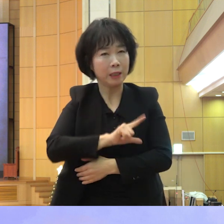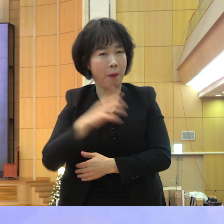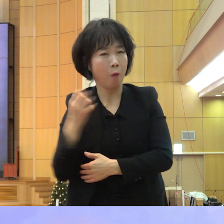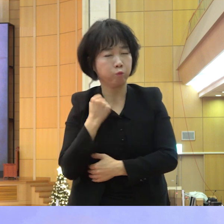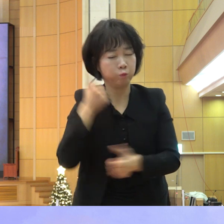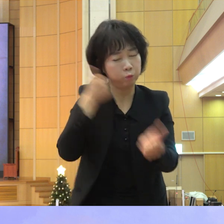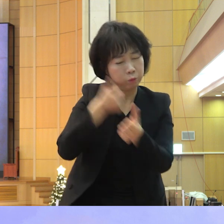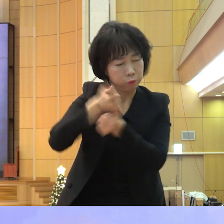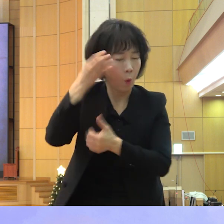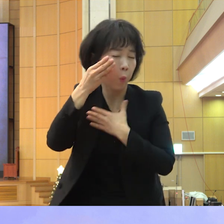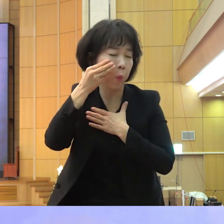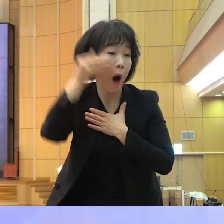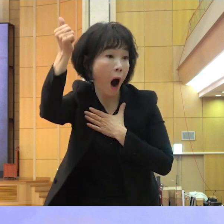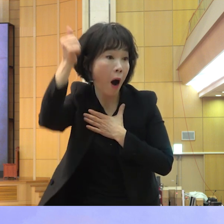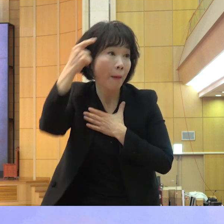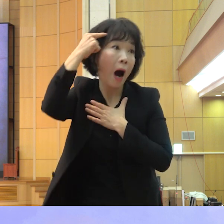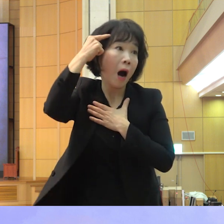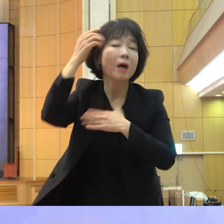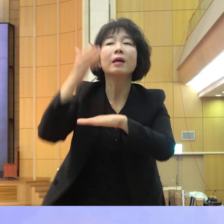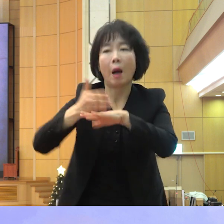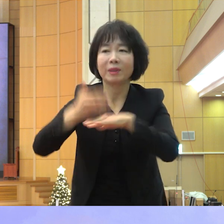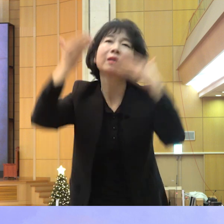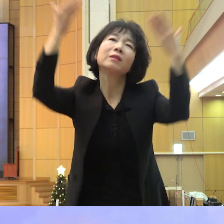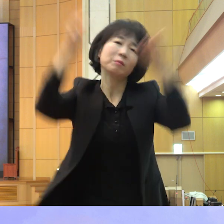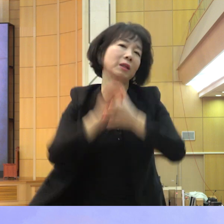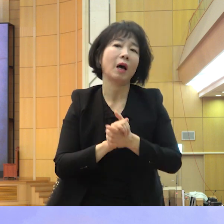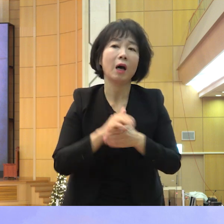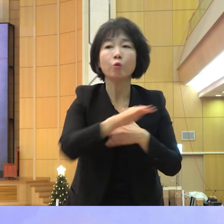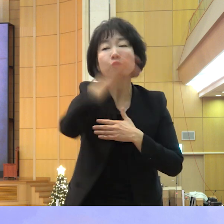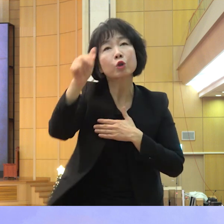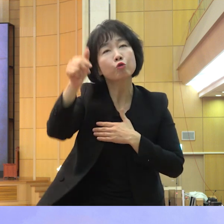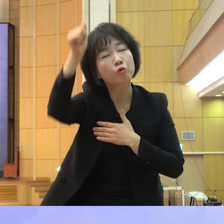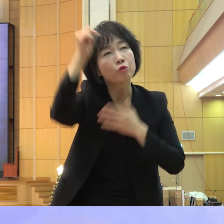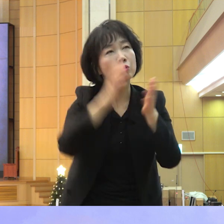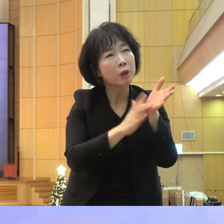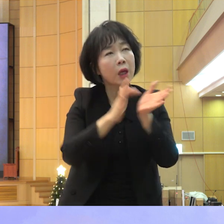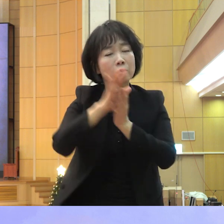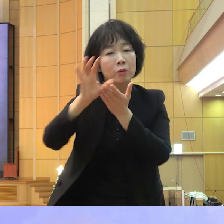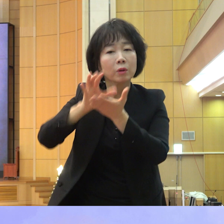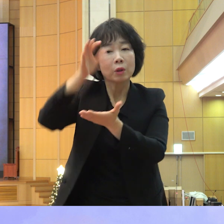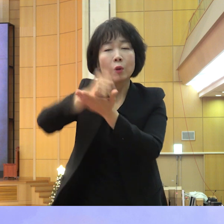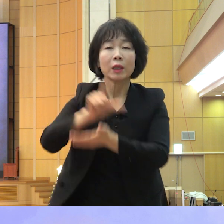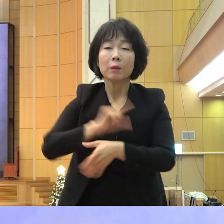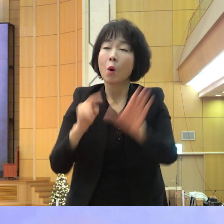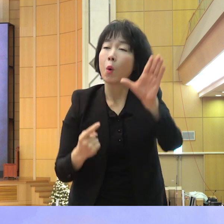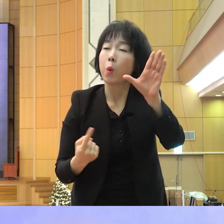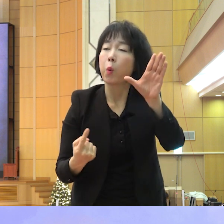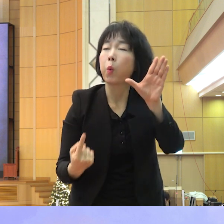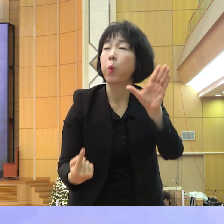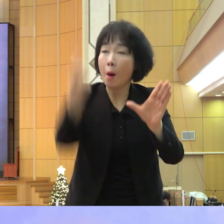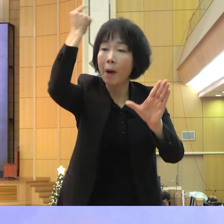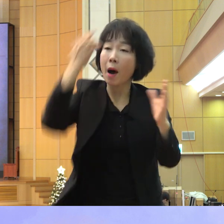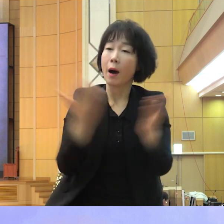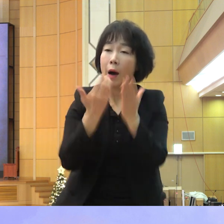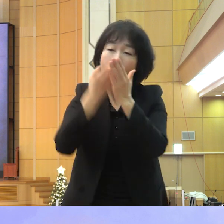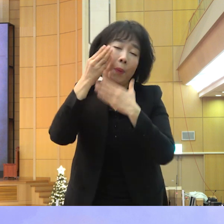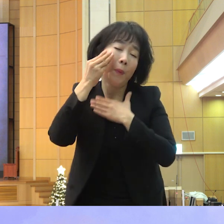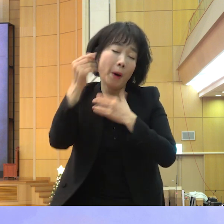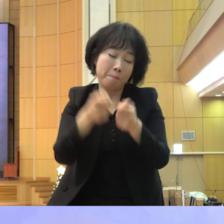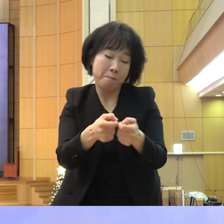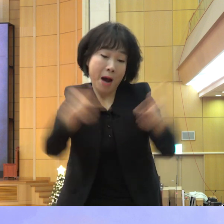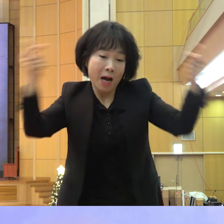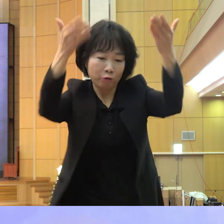이름으로 승리할 수 있었던 걸 감사하고, 또한 우리 주 예수 그리스도의 이름을 높일 때마다 부흥과 발전이